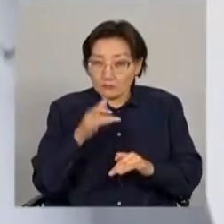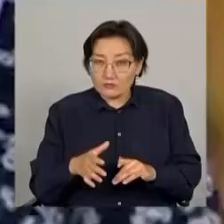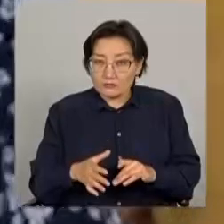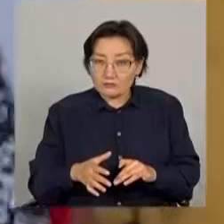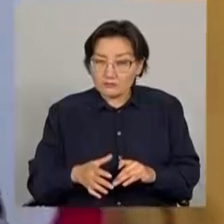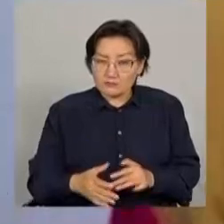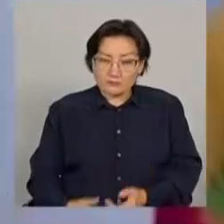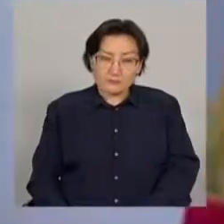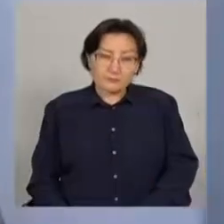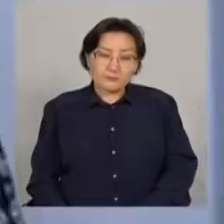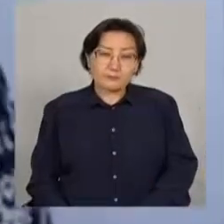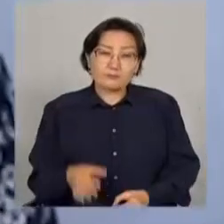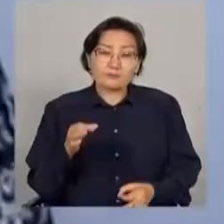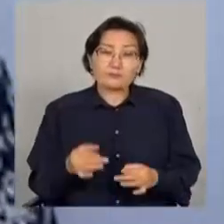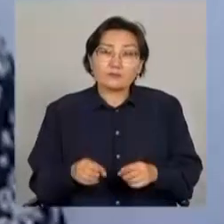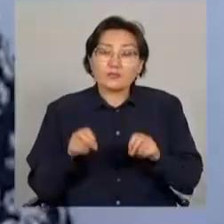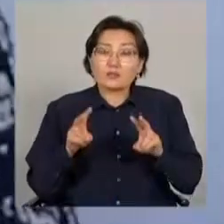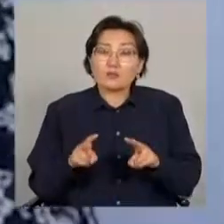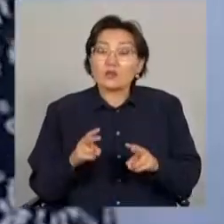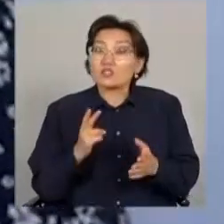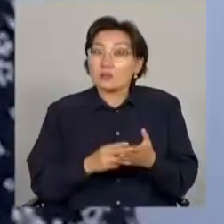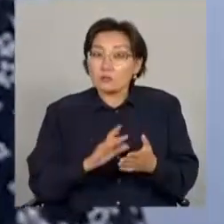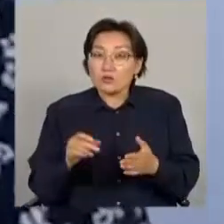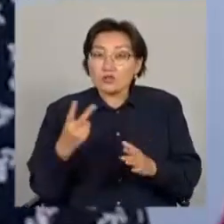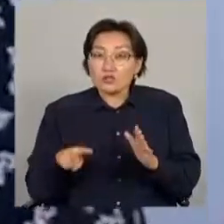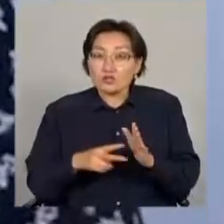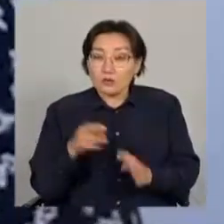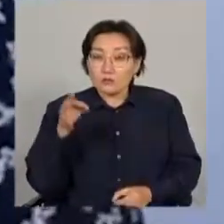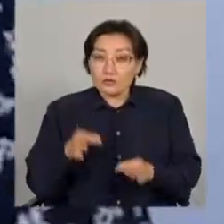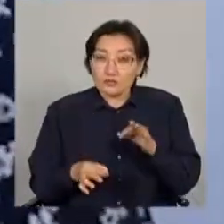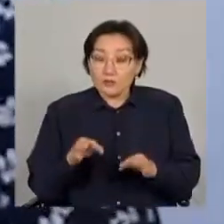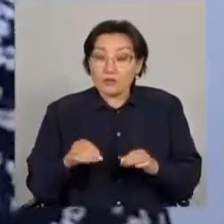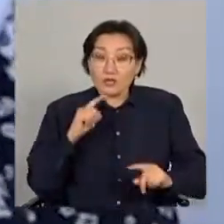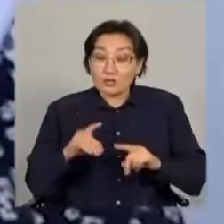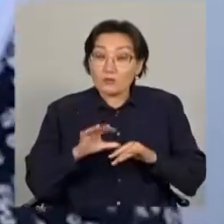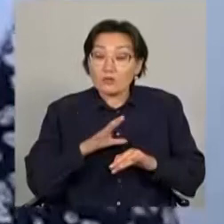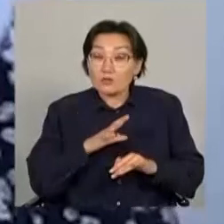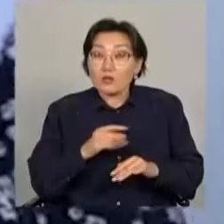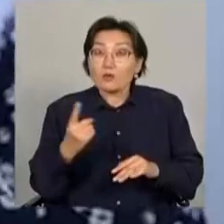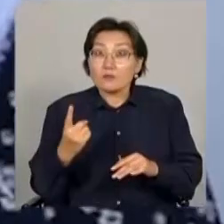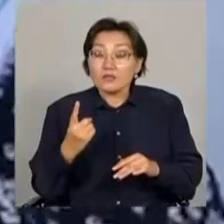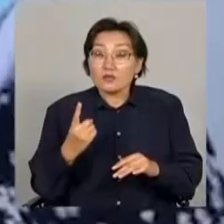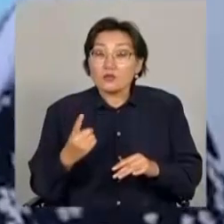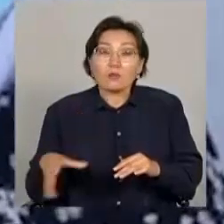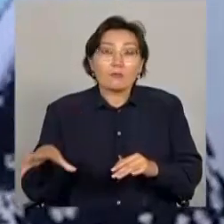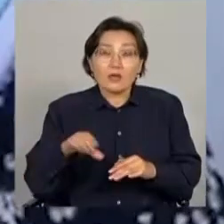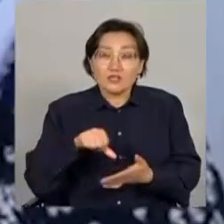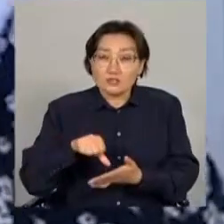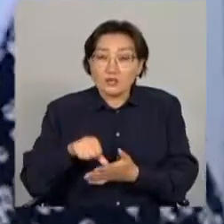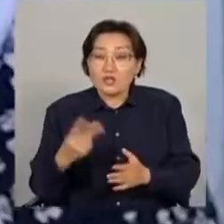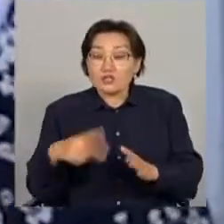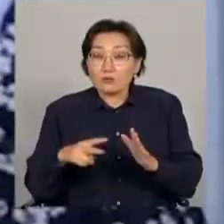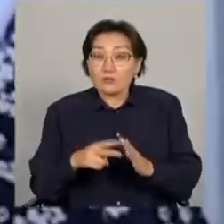Біздің балдардың қылмысы ешқандай дәлелденбеді. 27 сот отырысы болды. Мен өзім біреуінен қалмай келдім. 27 сот